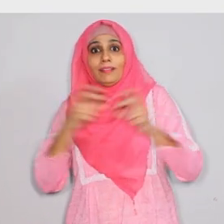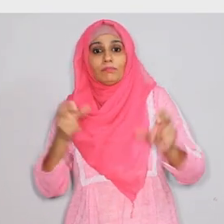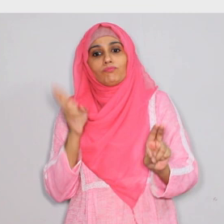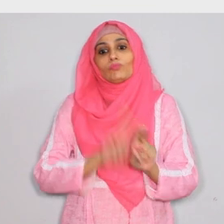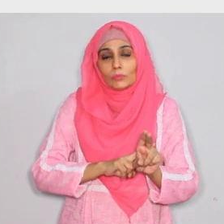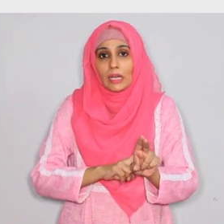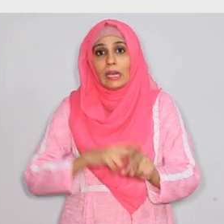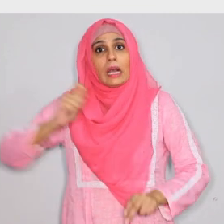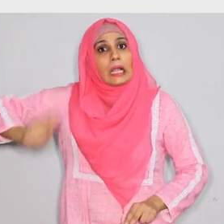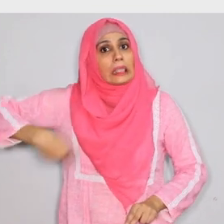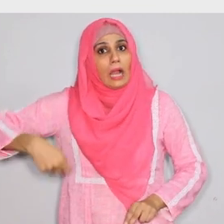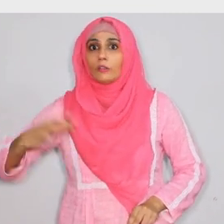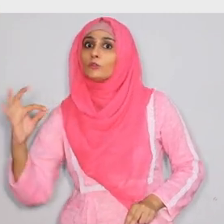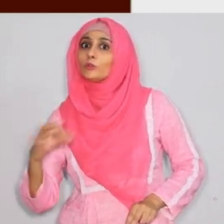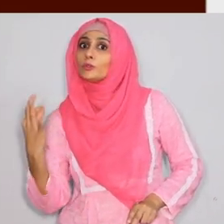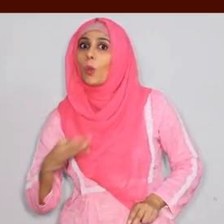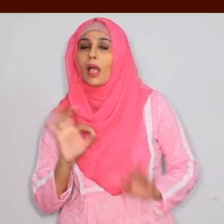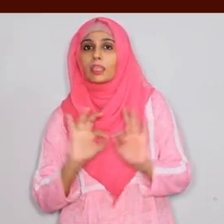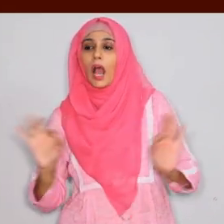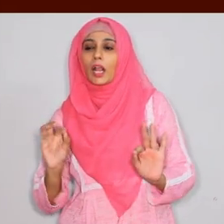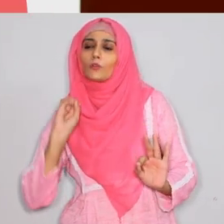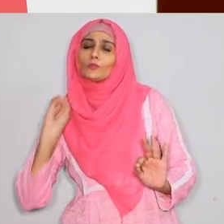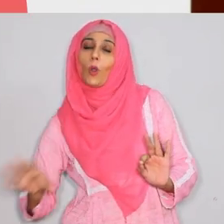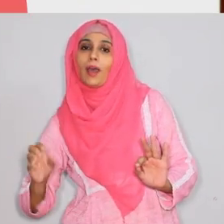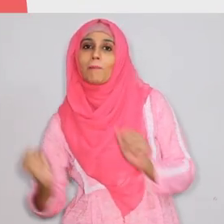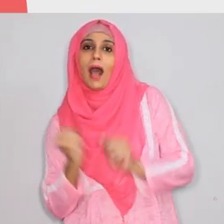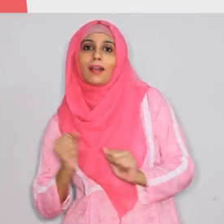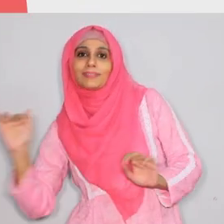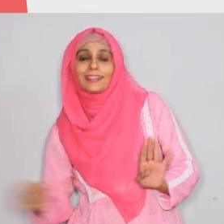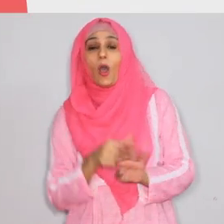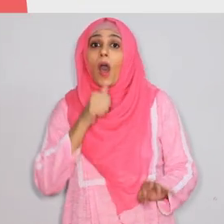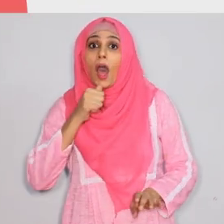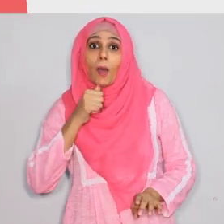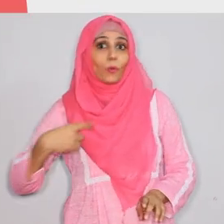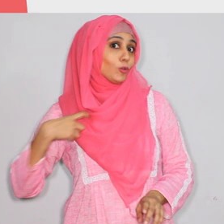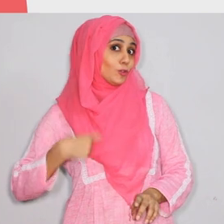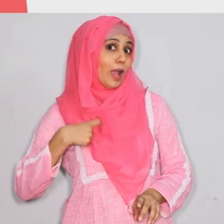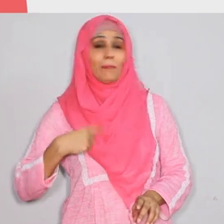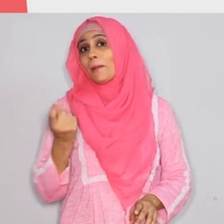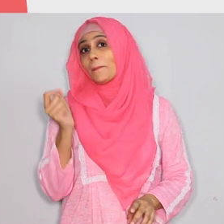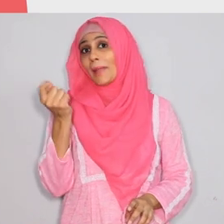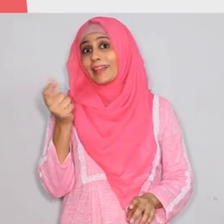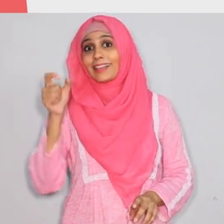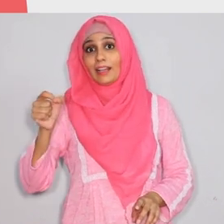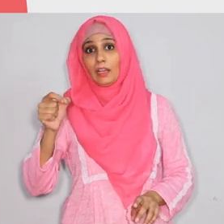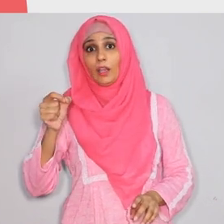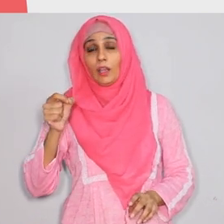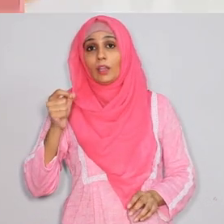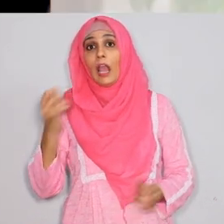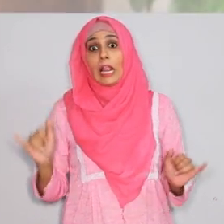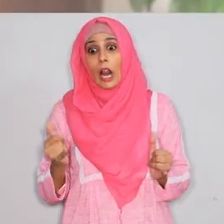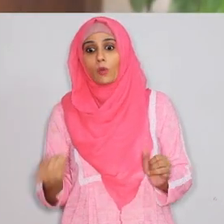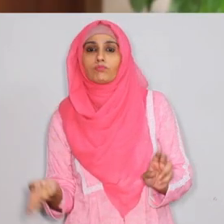दर्जी की सुई भी धागा छोड़कर आ गई और अब्बू की पॉकेट से चवन्या भी खिलौने से जा